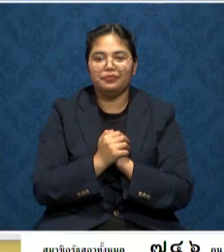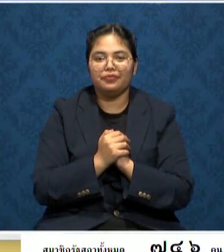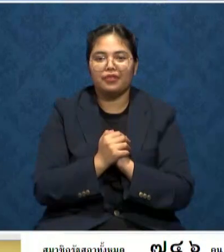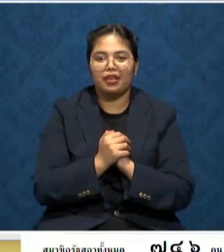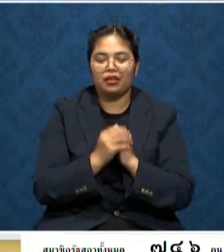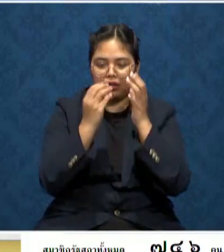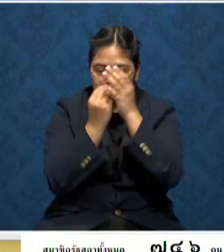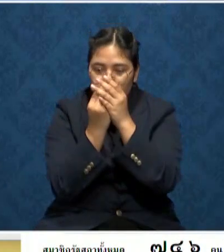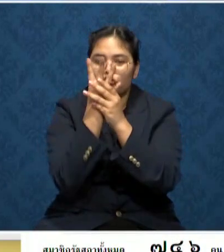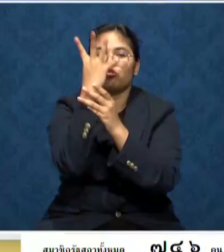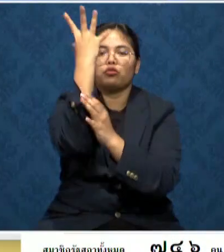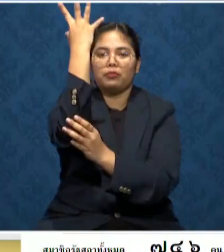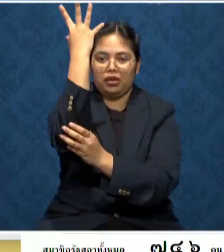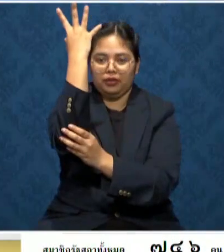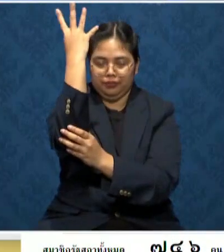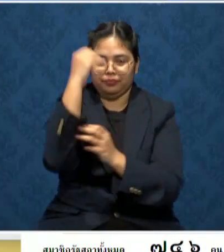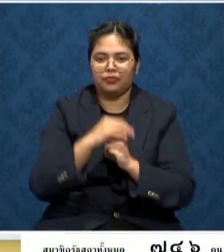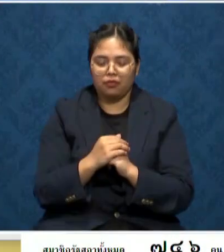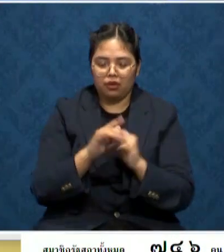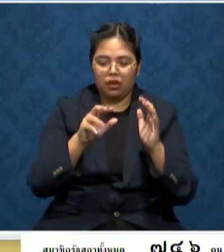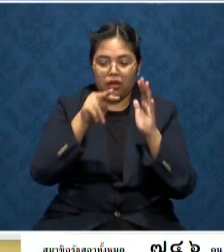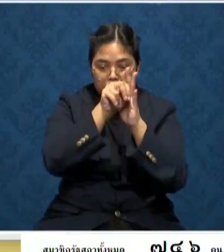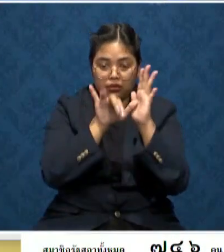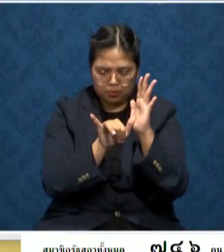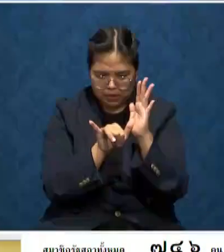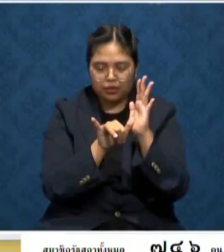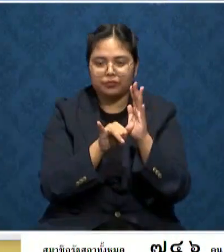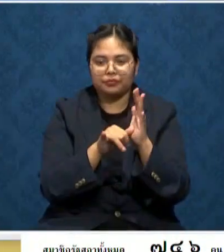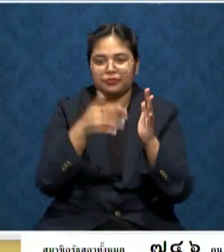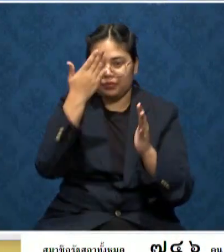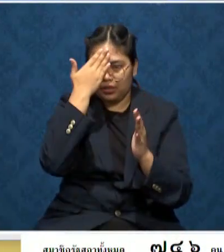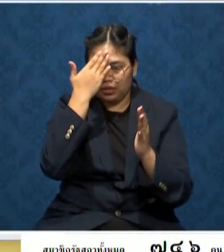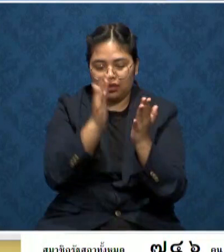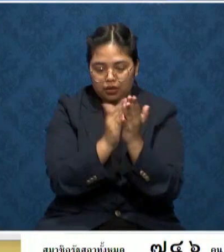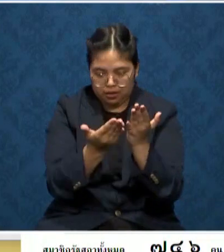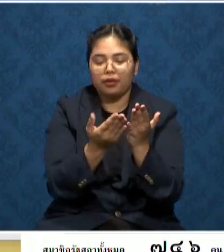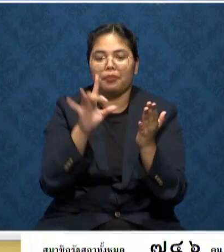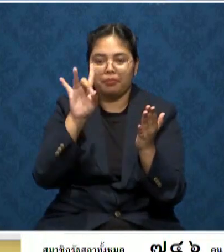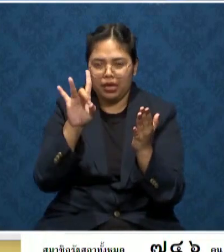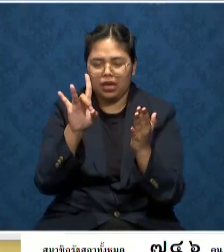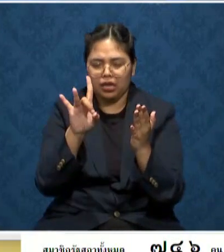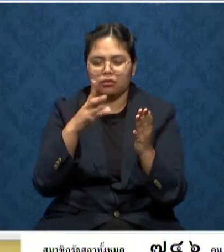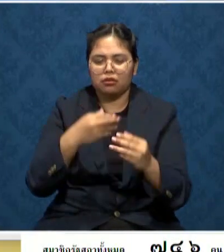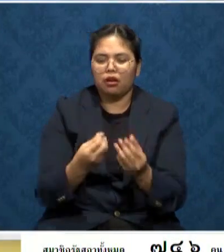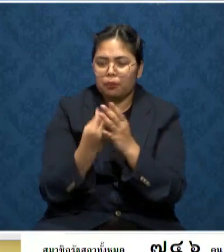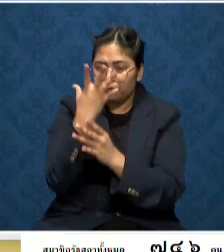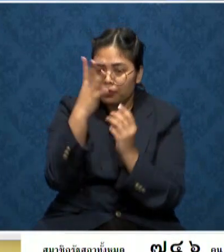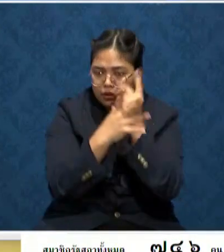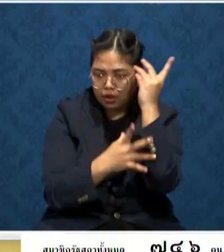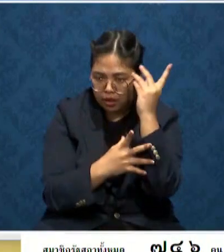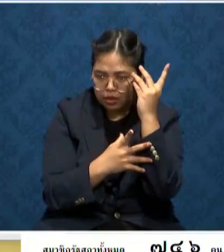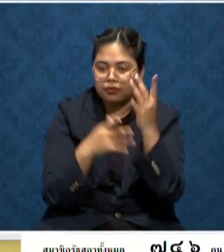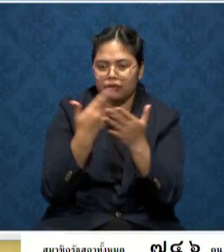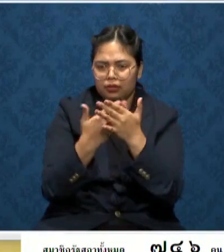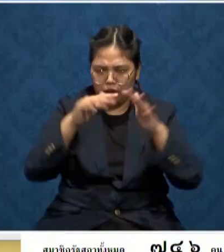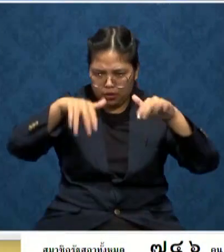ยืนต้นท่านถแหลงไว้ในหน้าแปดับสรางไรได้จากพื้นแผ่นดิน และสิ่งไ้ร้มไปพ้ม กันขอ